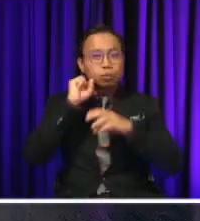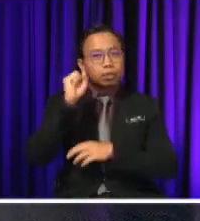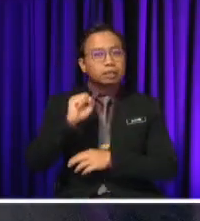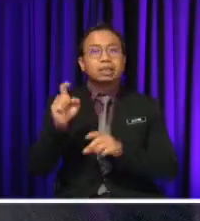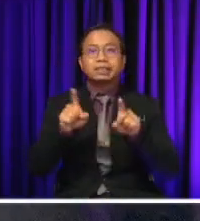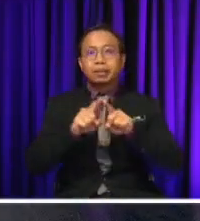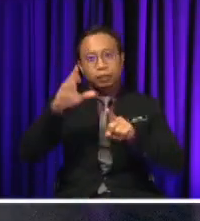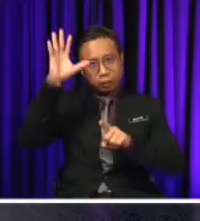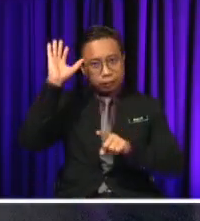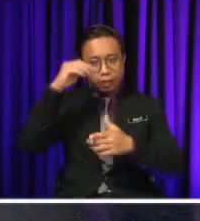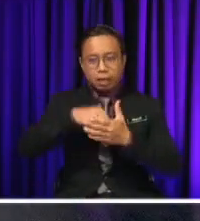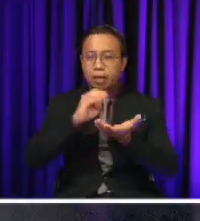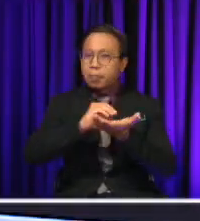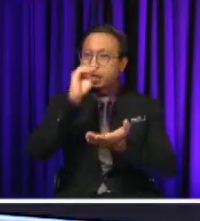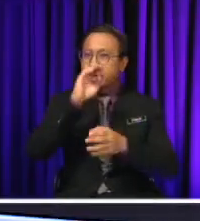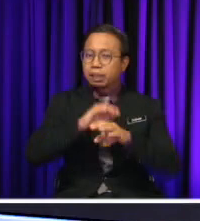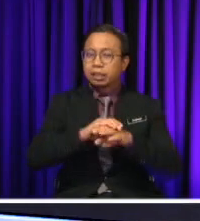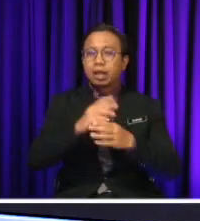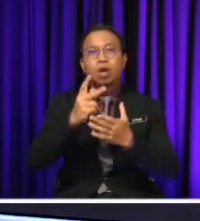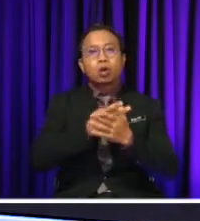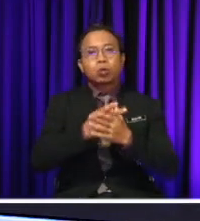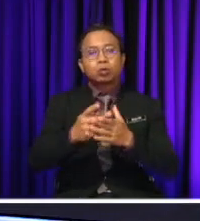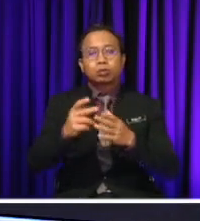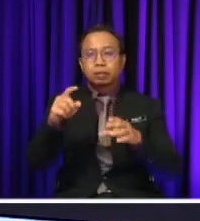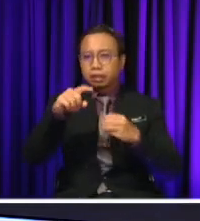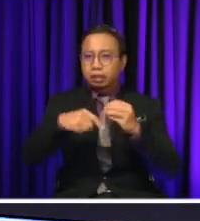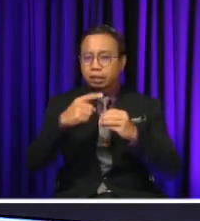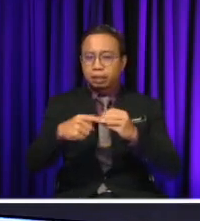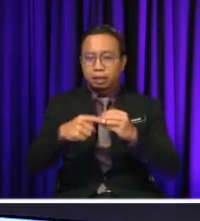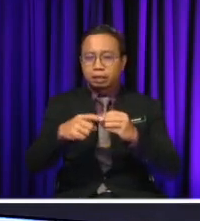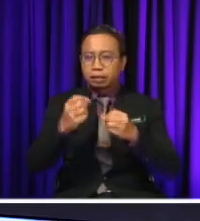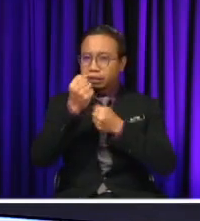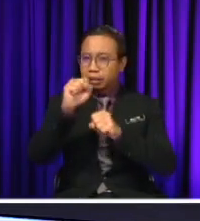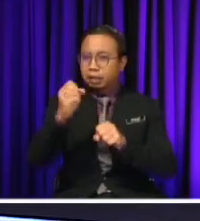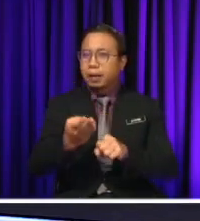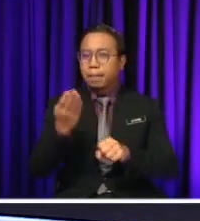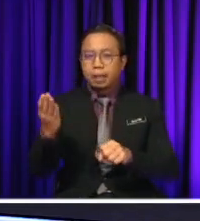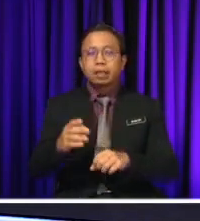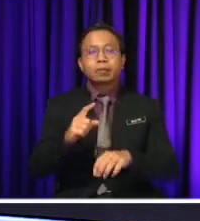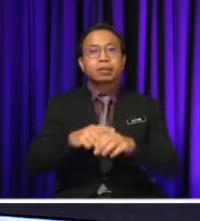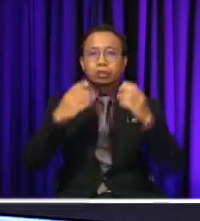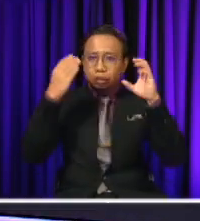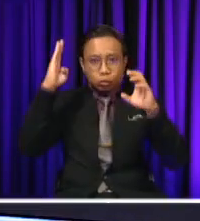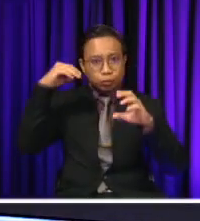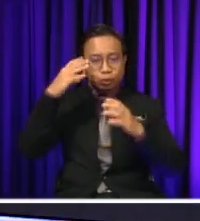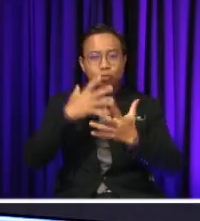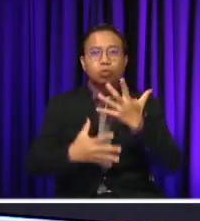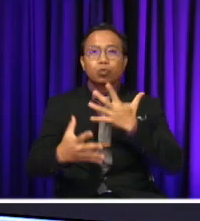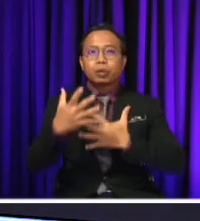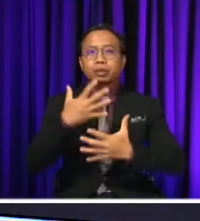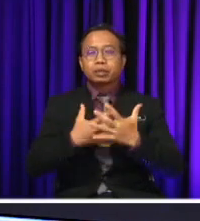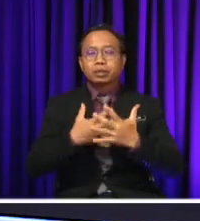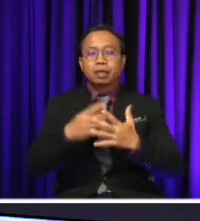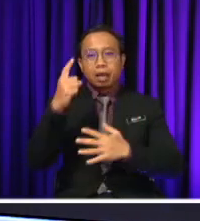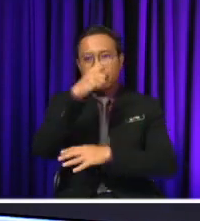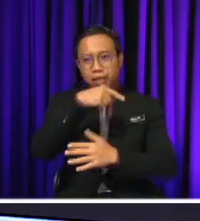hari ini dalam stop menengah atas berfungsi kepada kita tentang penyediaan bahan dan terima kasih juga kepada selaku juru bahasa